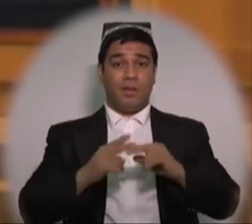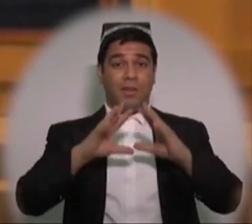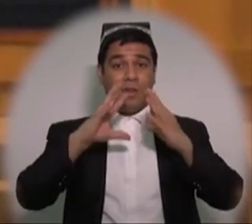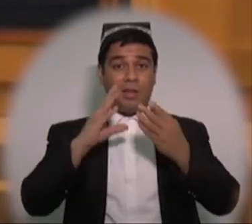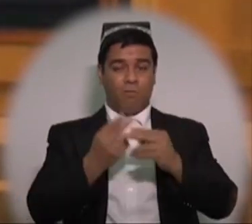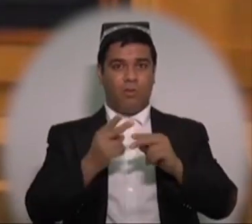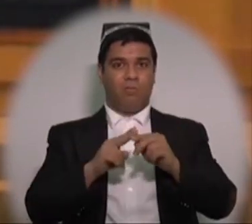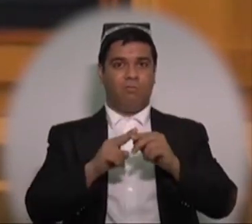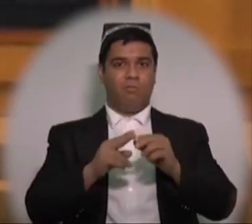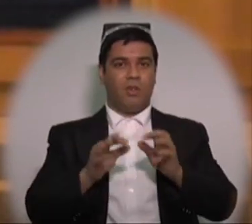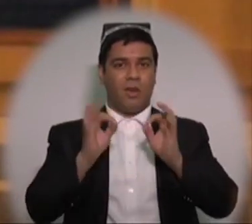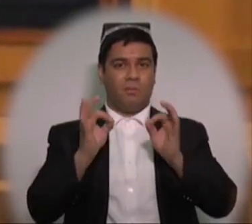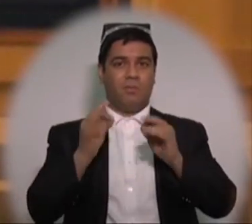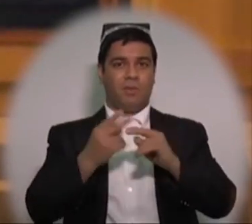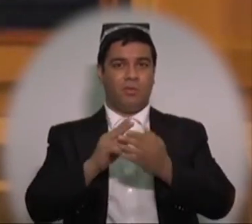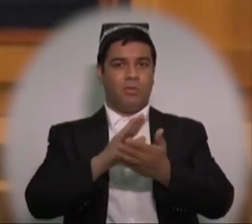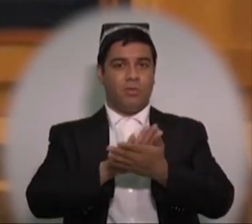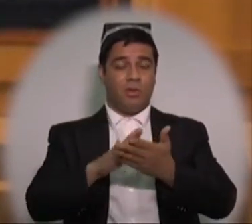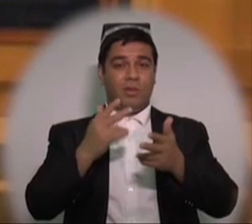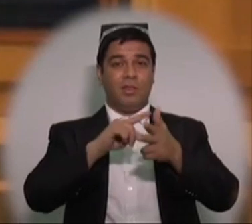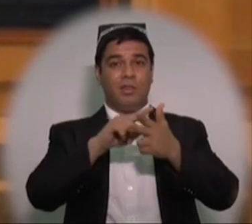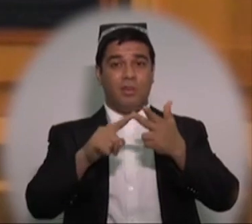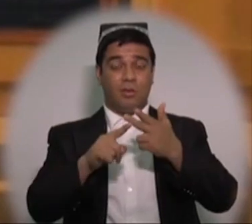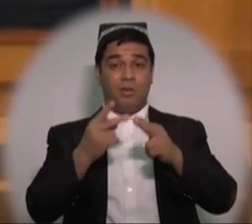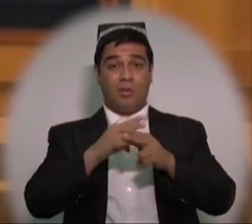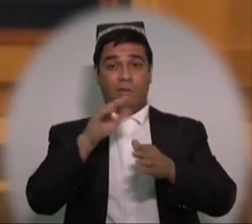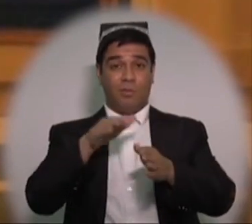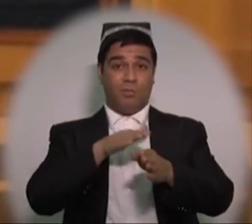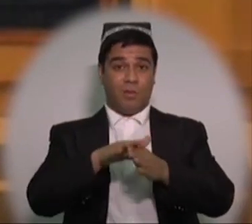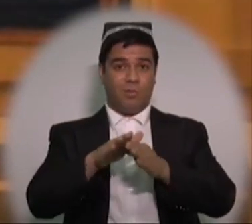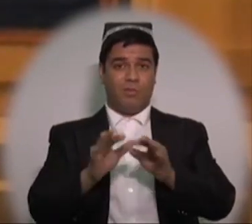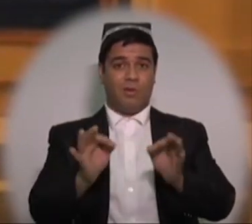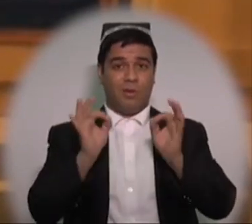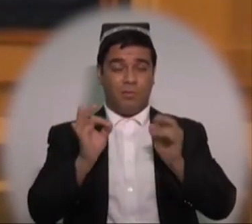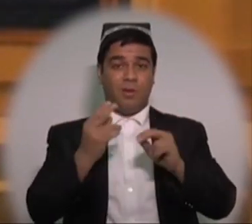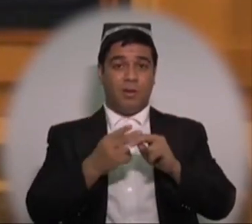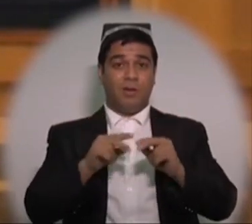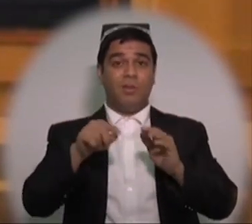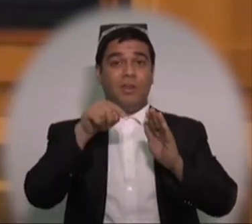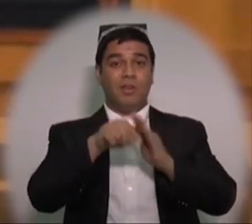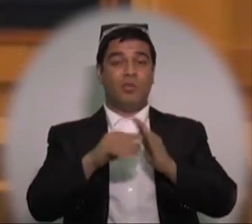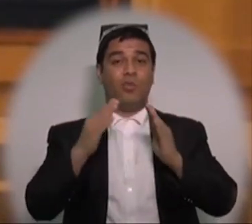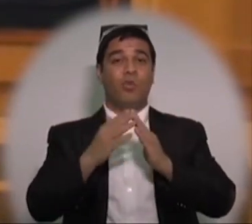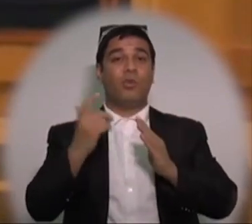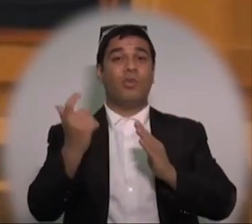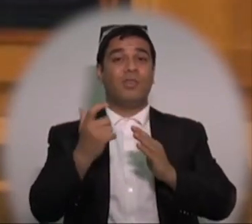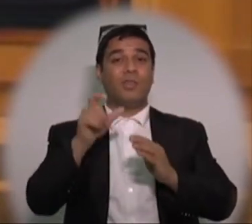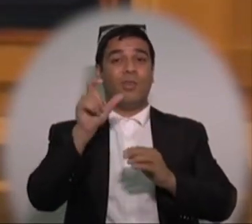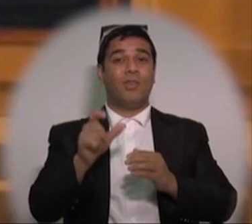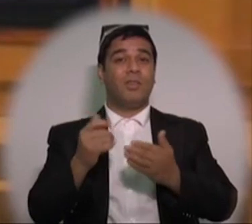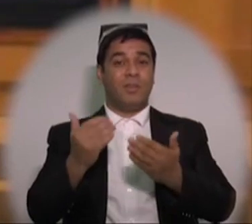hamma yoqdan daxilsizlik ta'minlab, chiroyli yo'lga qo'yilgandan keyin endi ana